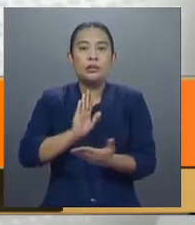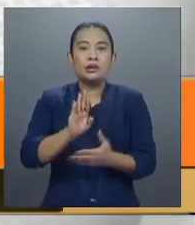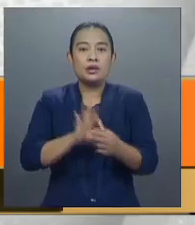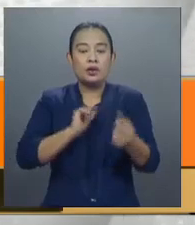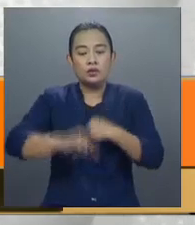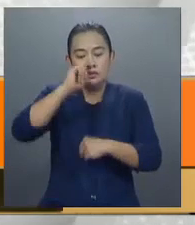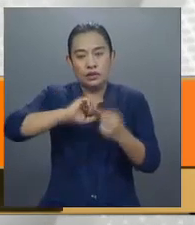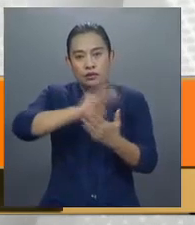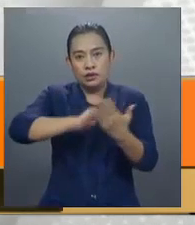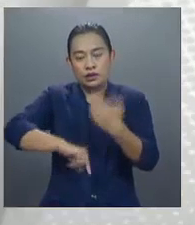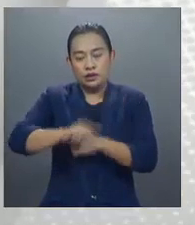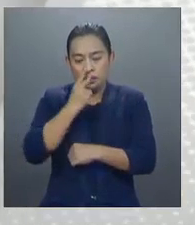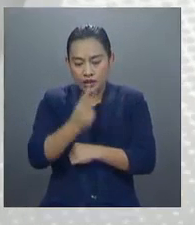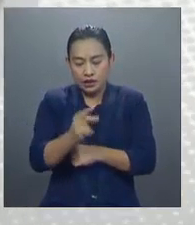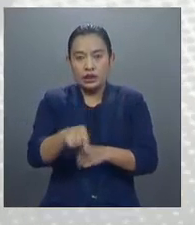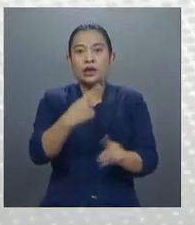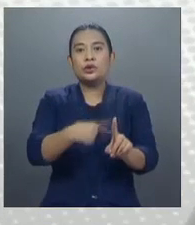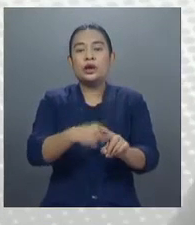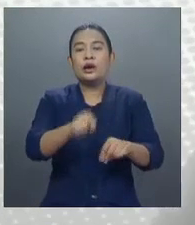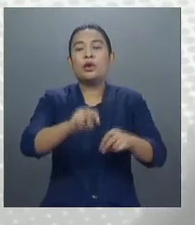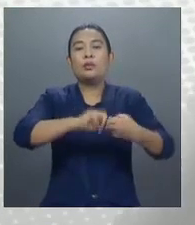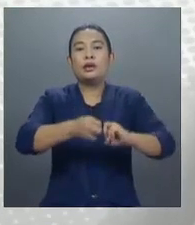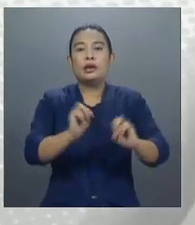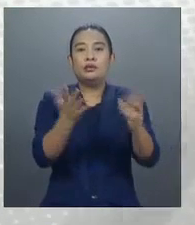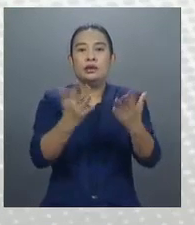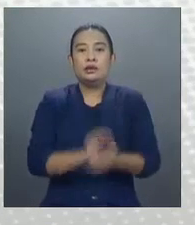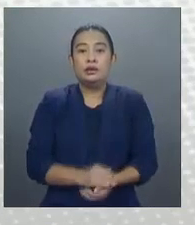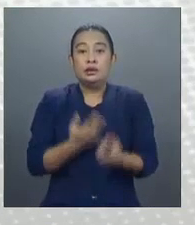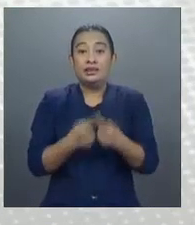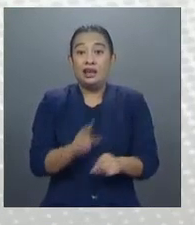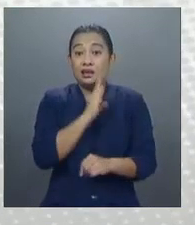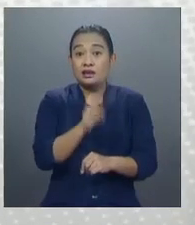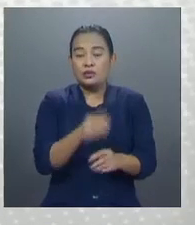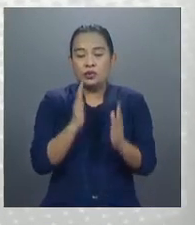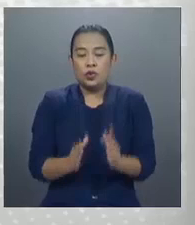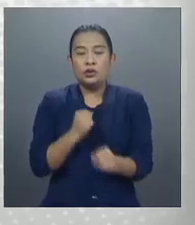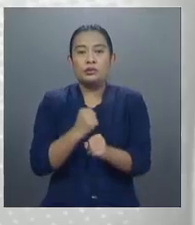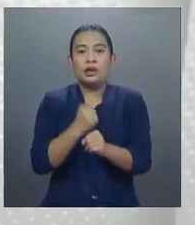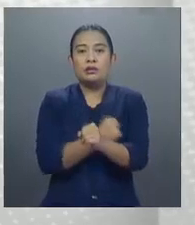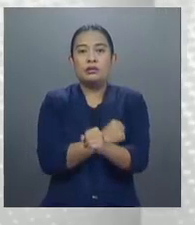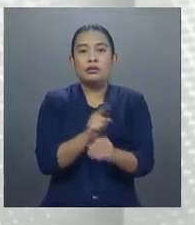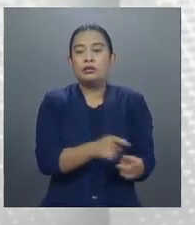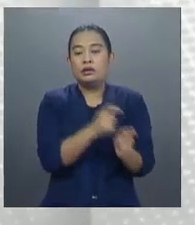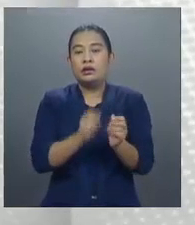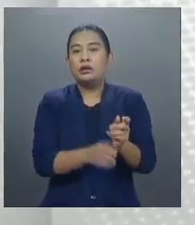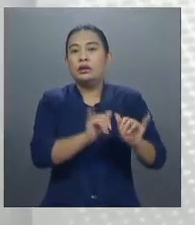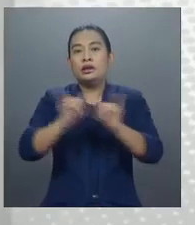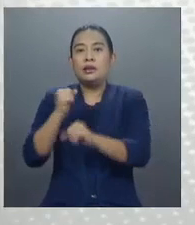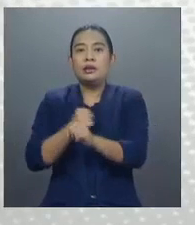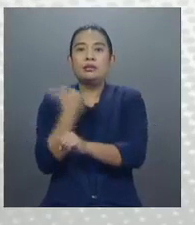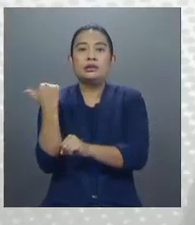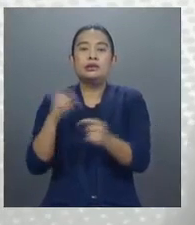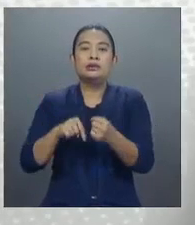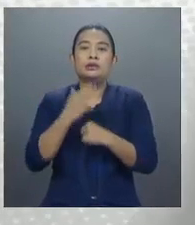ระบุว่าหากเกิดขึ้นชั่วคราวก็ไม่น่าเป็นห่วงนะครับแต่หากมีการเคลื่อนย้ายแรงงานแบบถาวรรัฐบาลจะต้องเตรียมแผนรอง